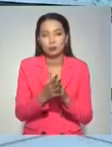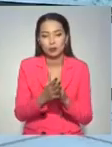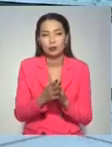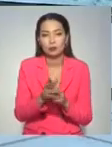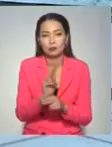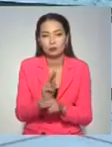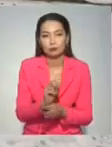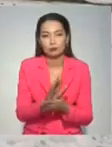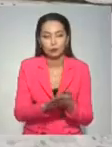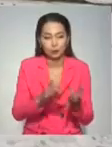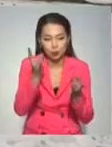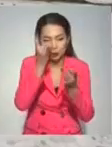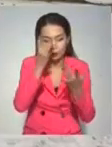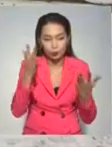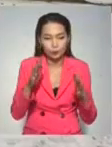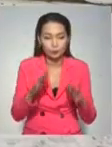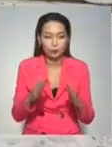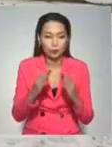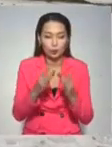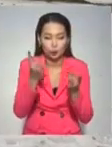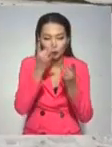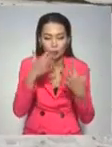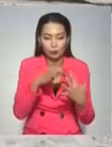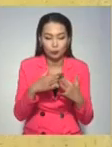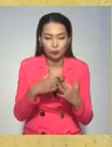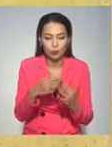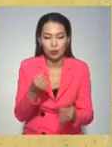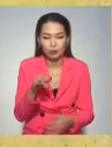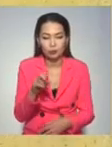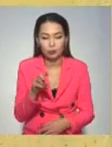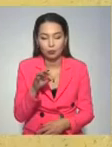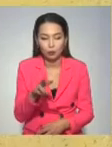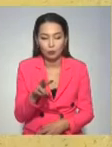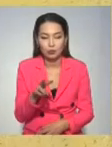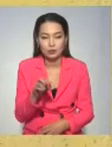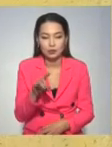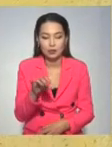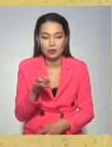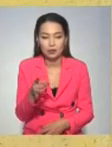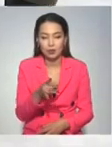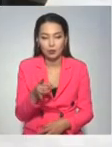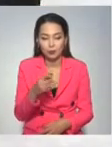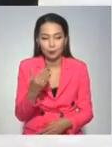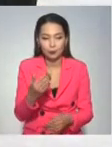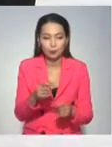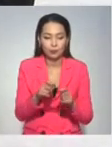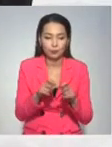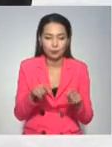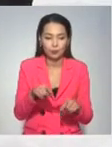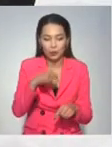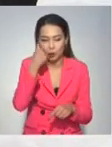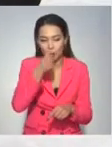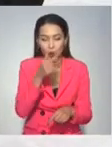Рамазанула. Это дом культуры села Айдабол Зериндинского района. Его ввели в эксплуатацию только в этом